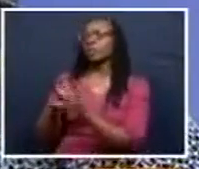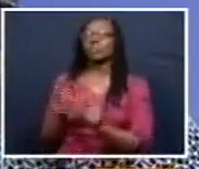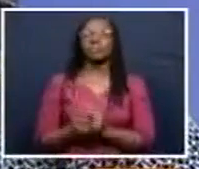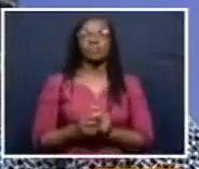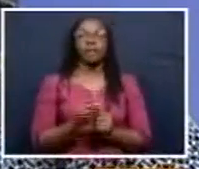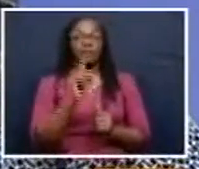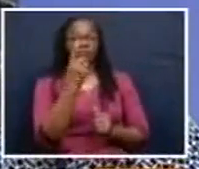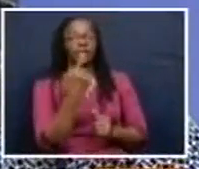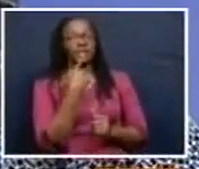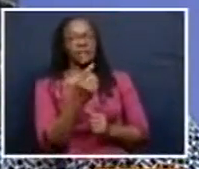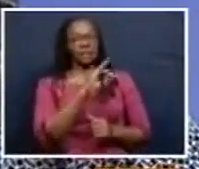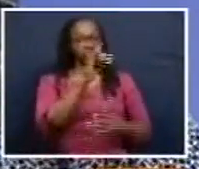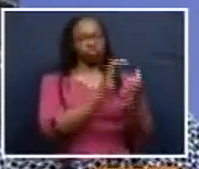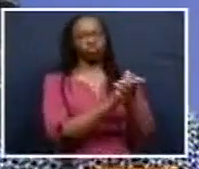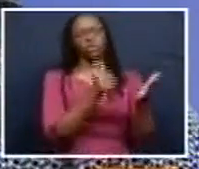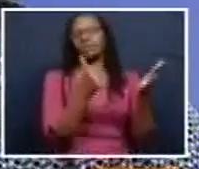shida.